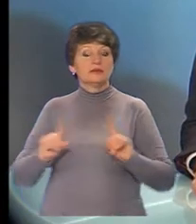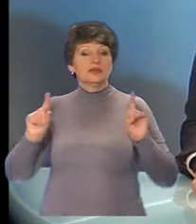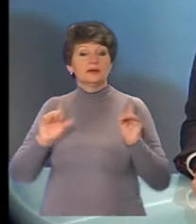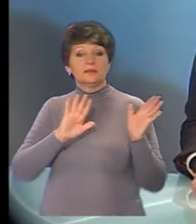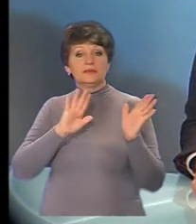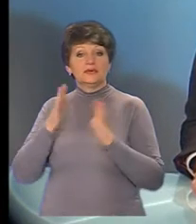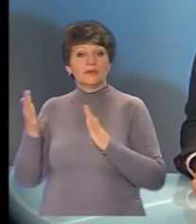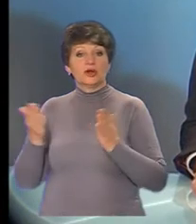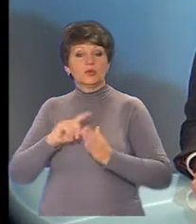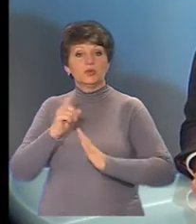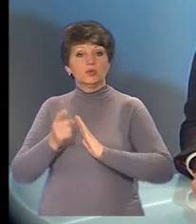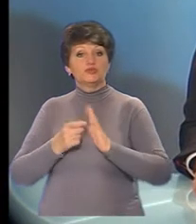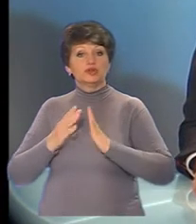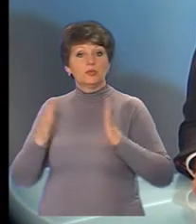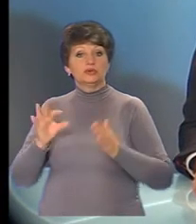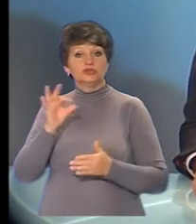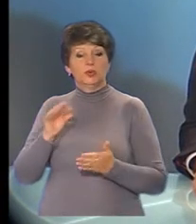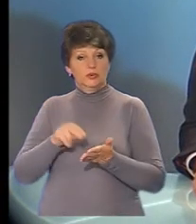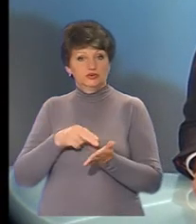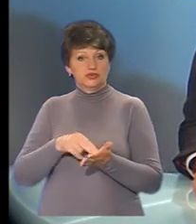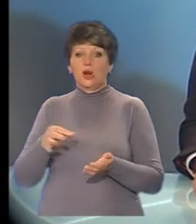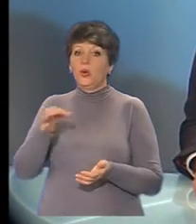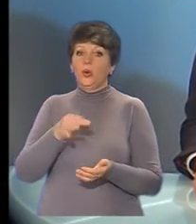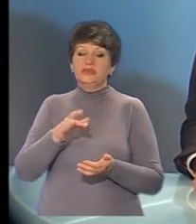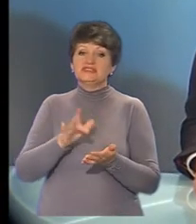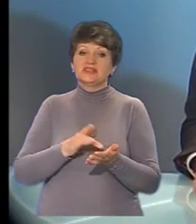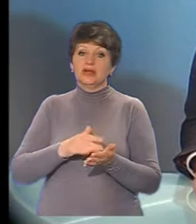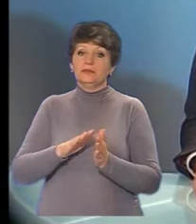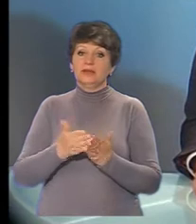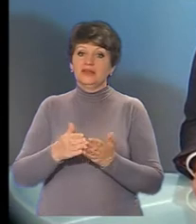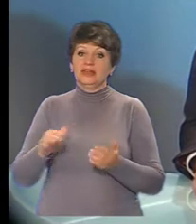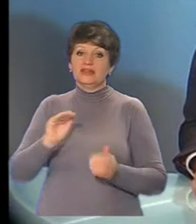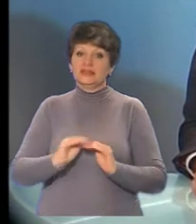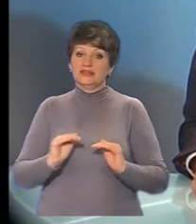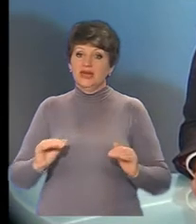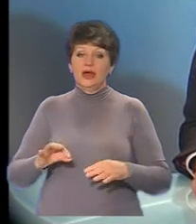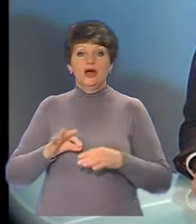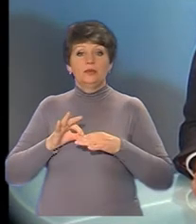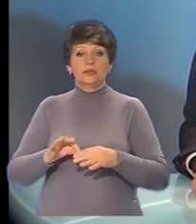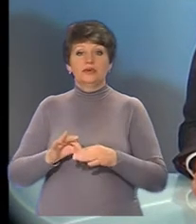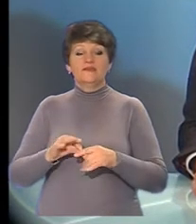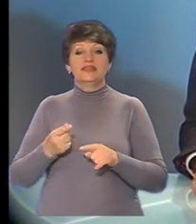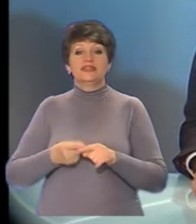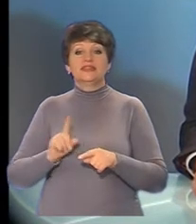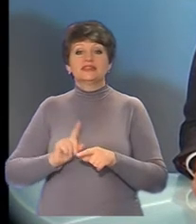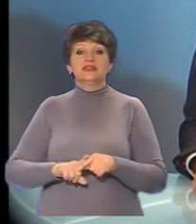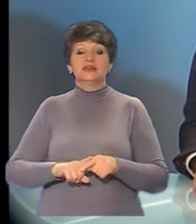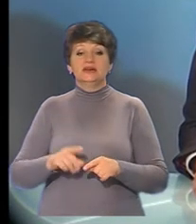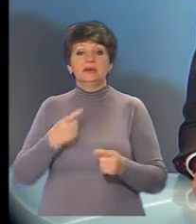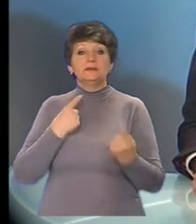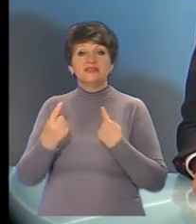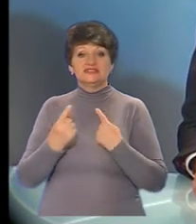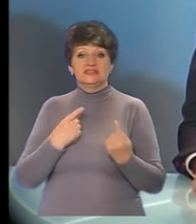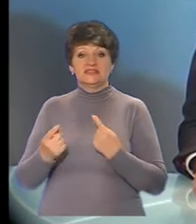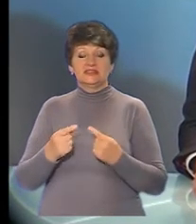Незвичайні пригоди, які дозволять дізнатися більше про Черкаси. Обласна бібліотека для дітей проводить медіа-челендж «Скарби козацького